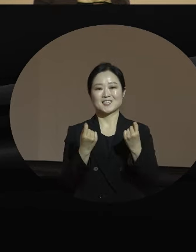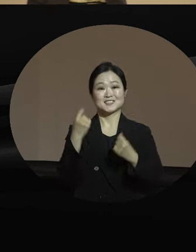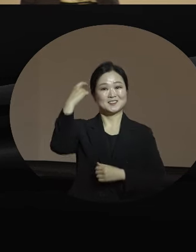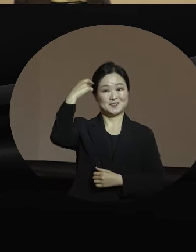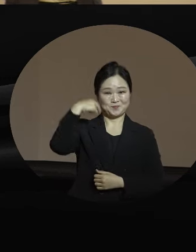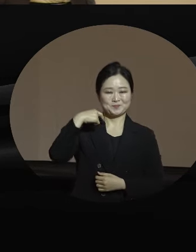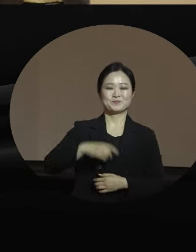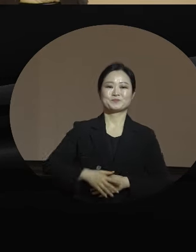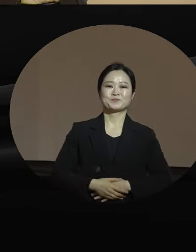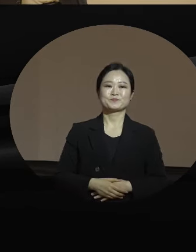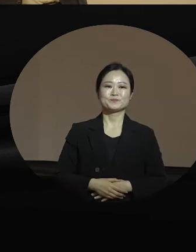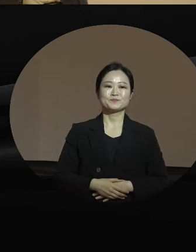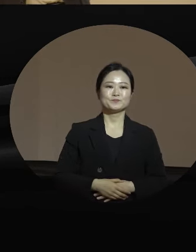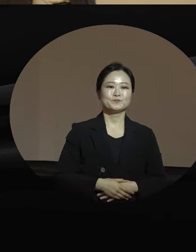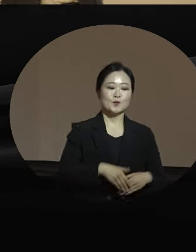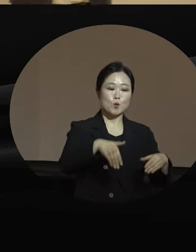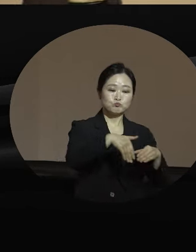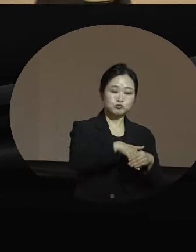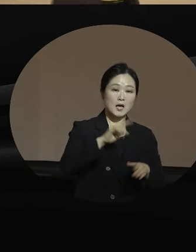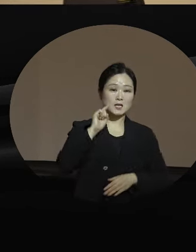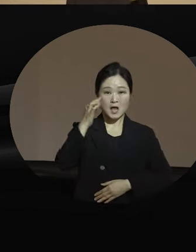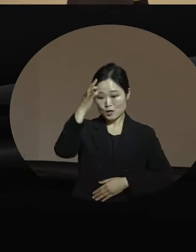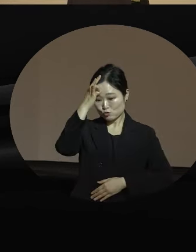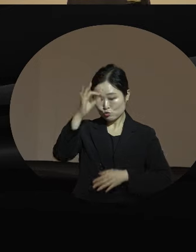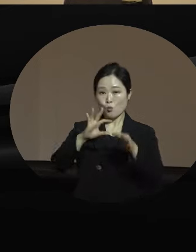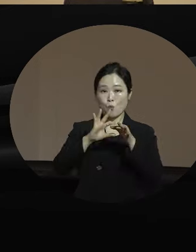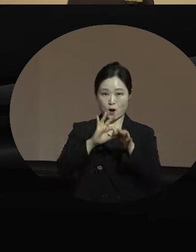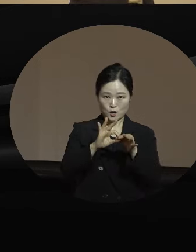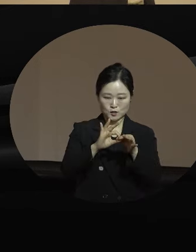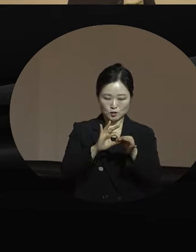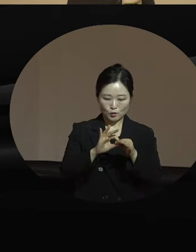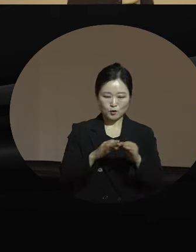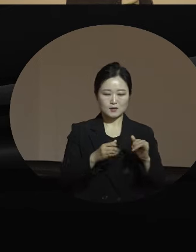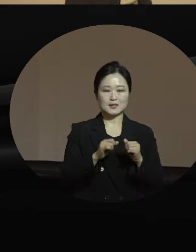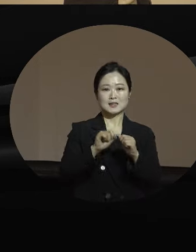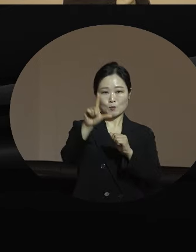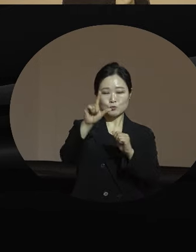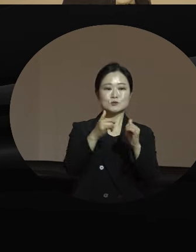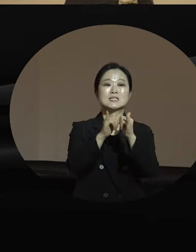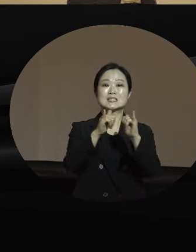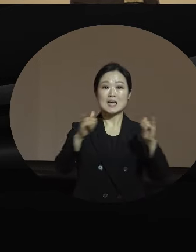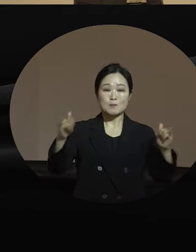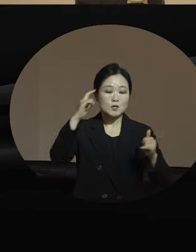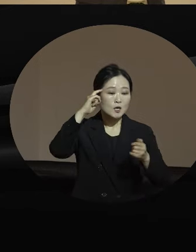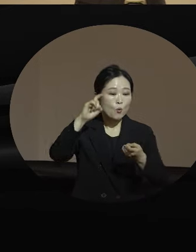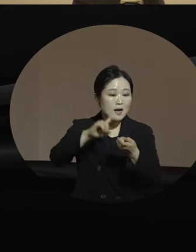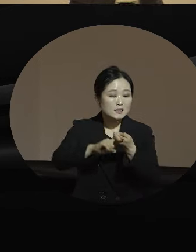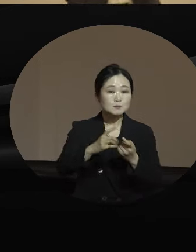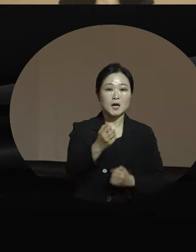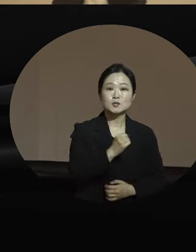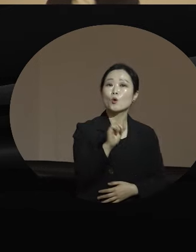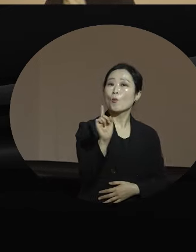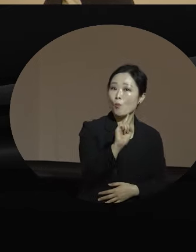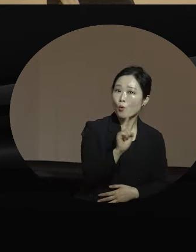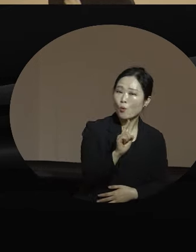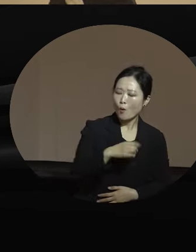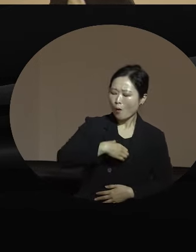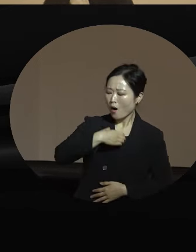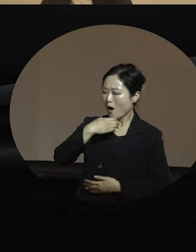어떠냐가 관건이죠. 무엇을 즐기고 사람들이 어떤 거에 가치를 두는지, 어떤 걸 아름답다고 하는지, 어떤 데 감동을 받는지 이런